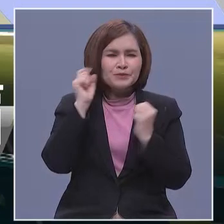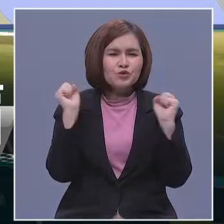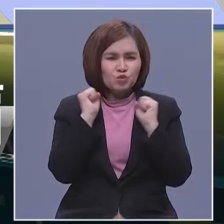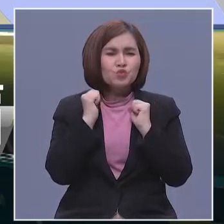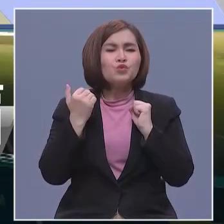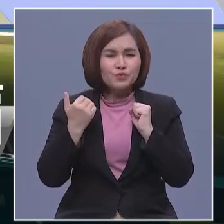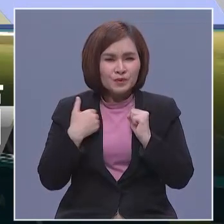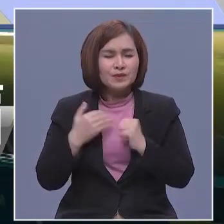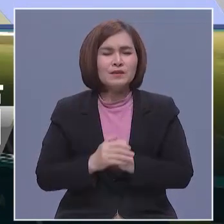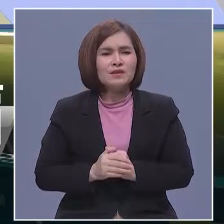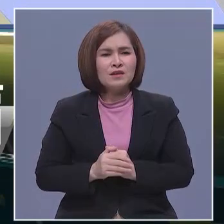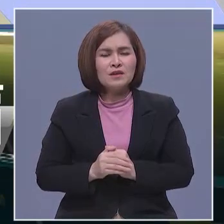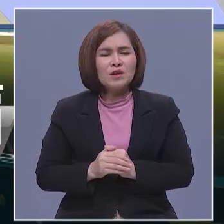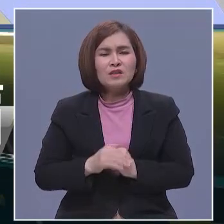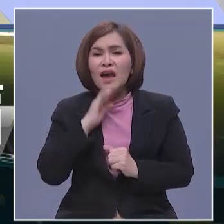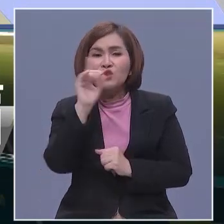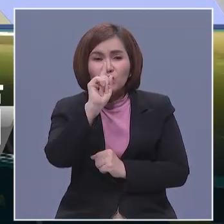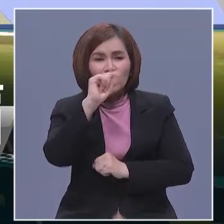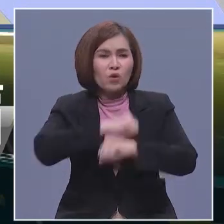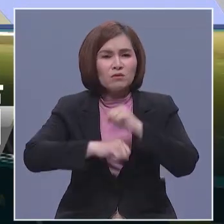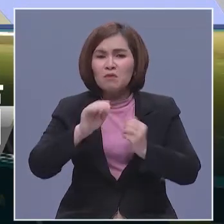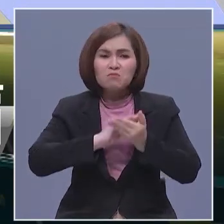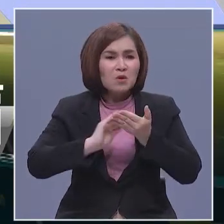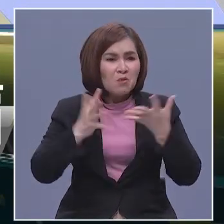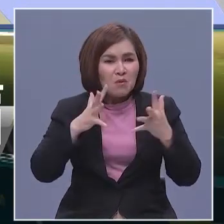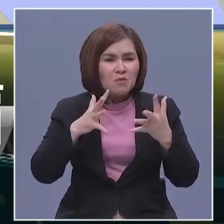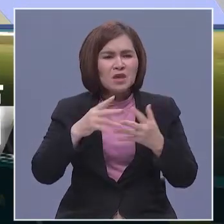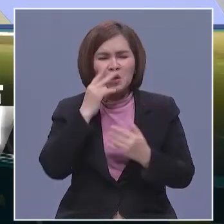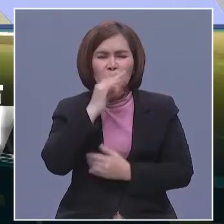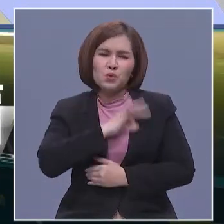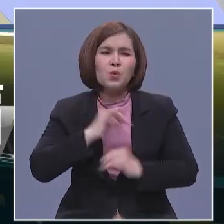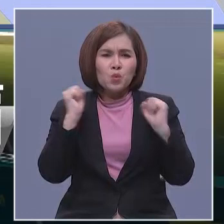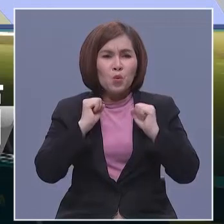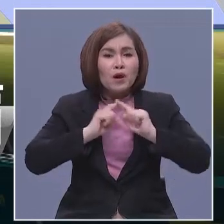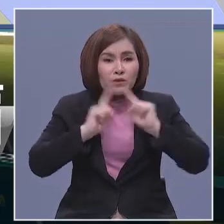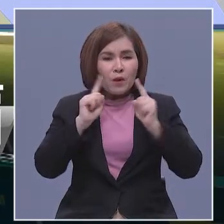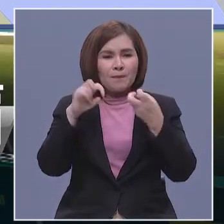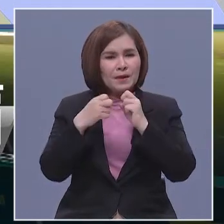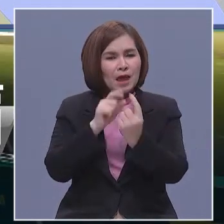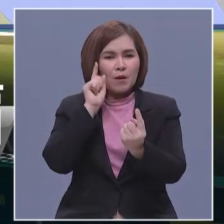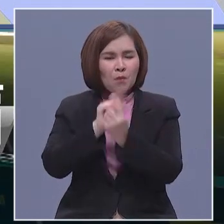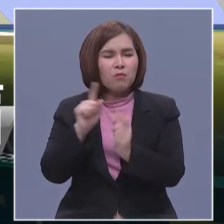ขับไปแถวพระราม2อ่ะแถวไหนที่เขายังก่อสร้างไม่เสร็จเรากลัวเลยนะแต่พระราม2เนี่ยมันขึ้นชื่อจริงๆนะ